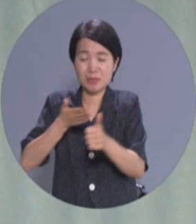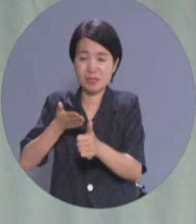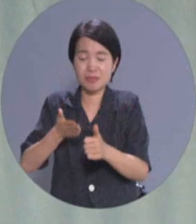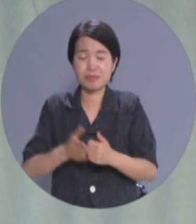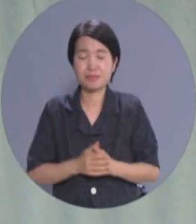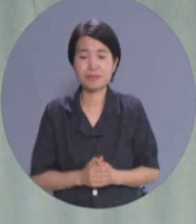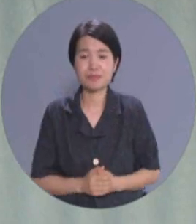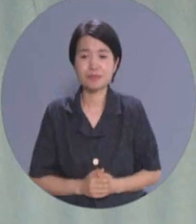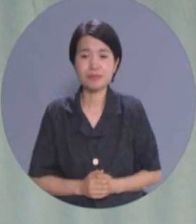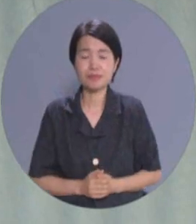한다고 강조했습니다